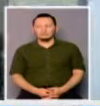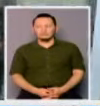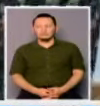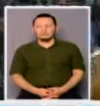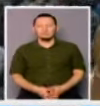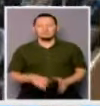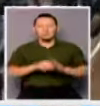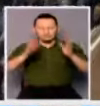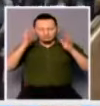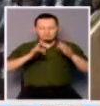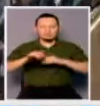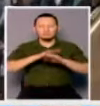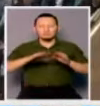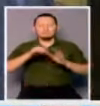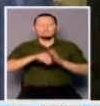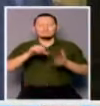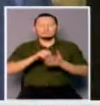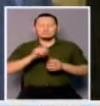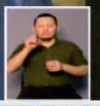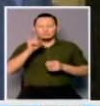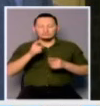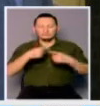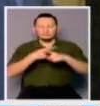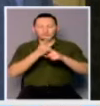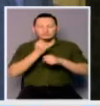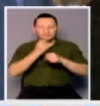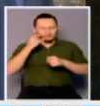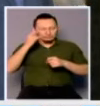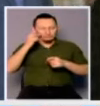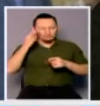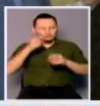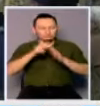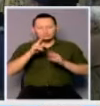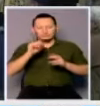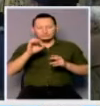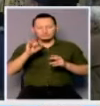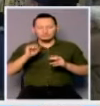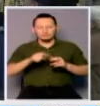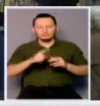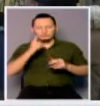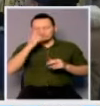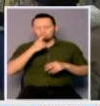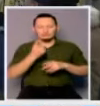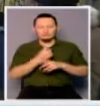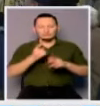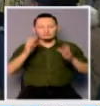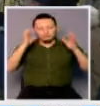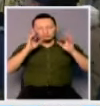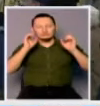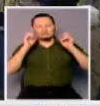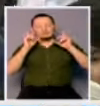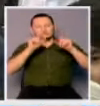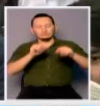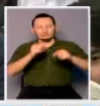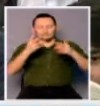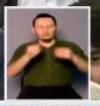Күллі мұсылман қағба сыртындағы алтын жіппен өрнектелген қараматаны кисуа деп атайды. Ол жыл сайын қажылық маусымындағы арафа